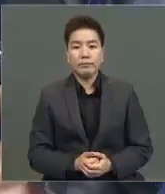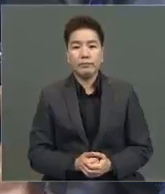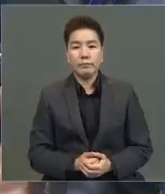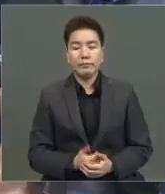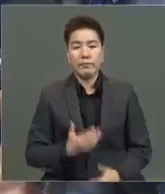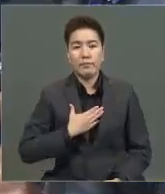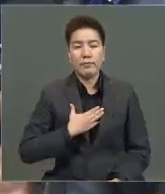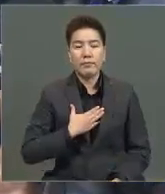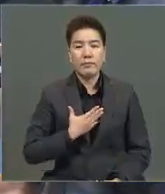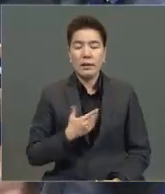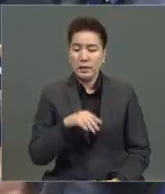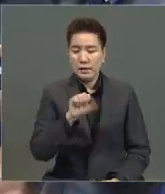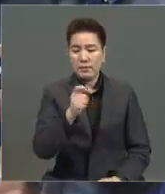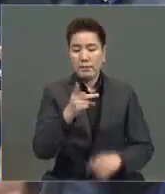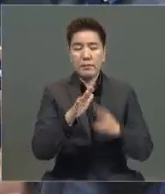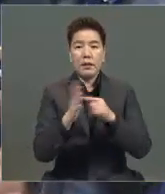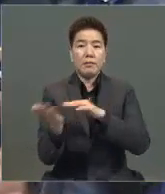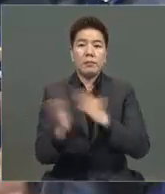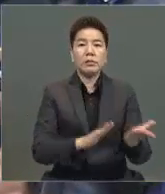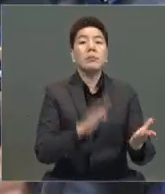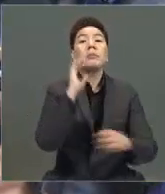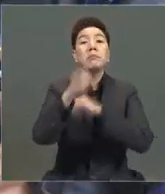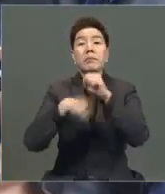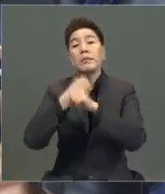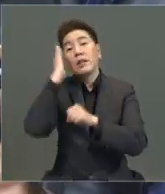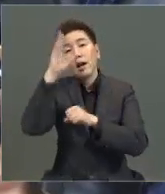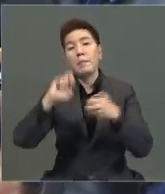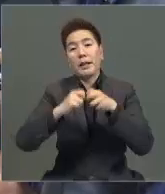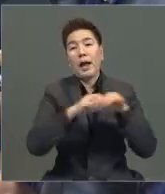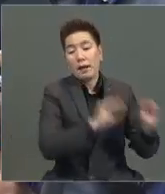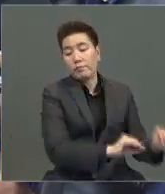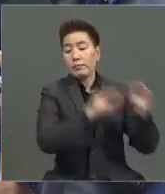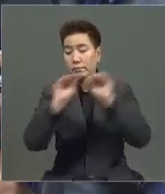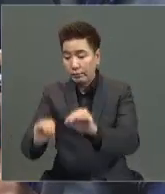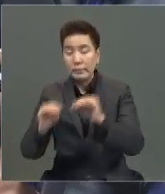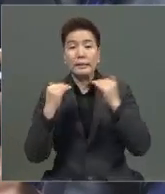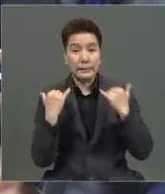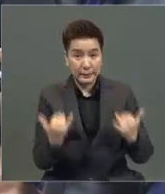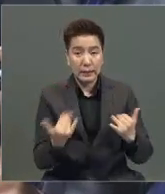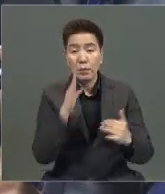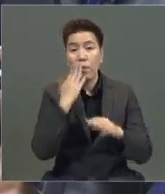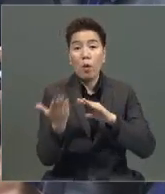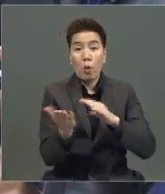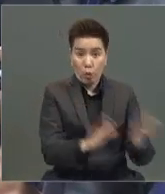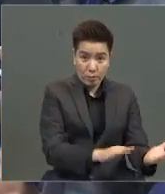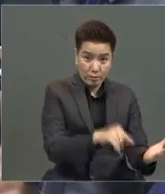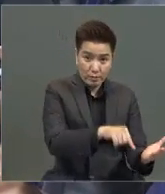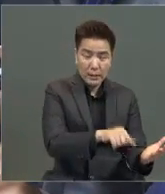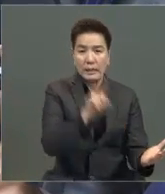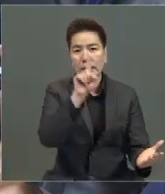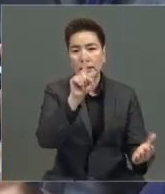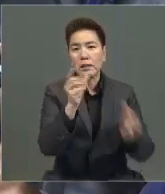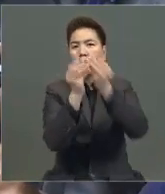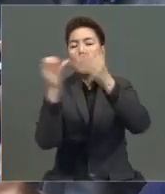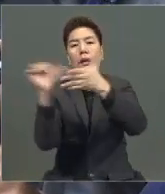ผมเชื่อว่าไม่สมควรยุบเพราะมันจะย้ายปัญหาไปปีหน้าเพราะอะไรถ้ายุบวันนี้แล้วเนี่ย1 รัฐธรรมนูญก็ไม่ได้